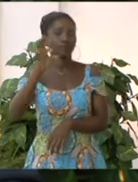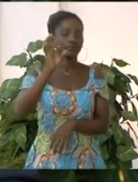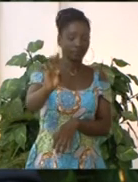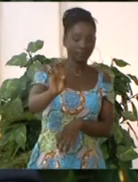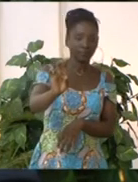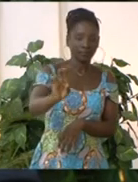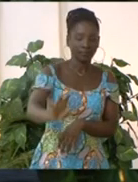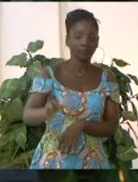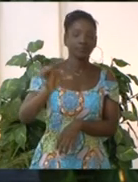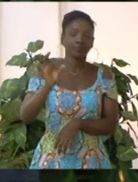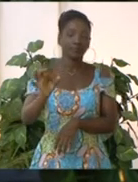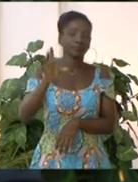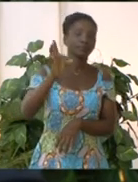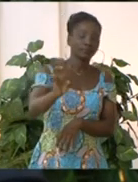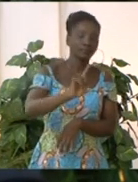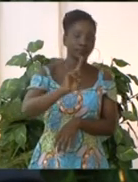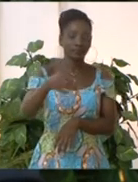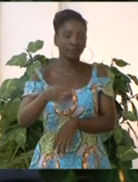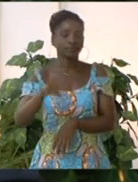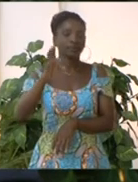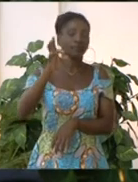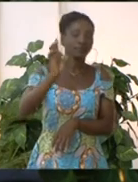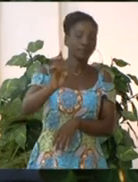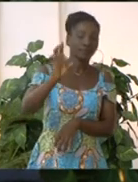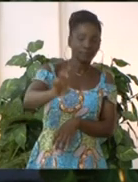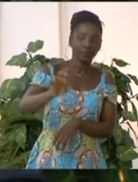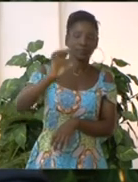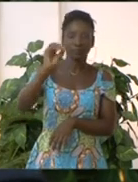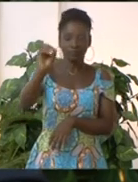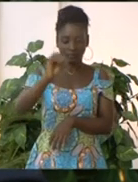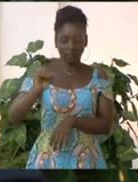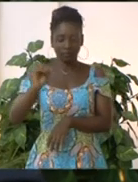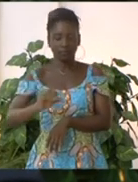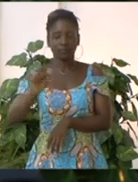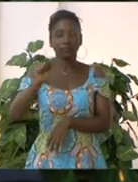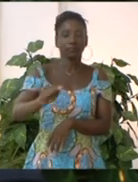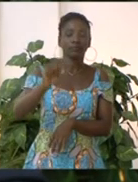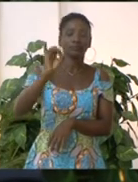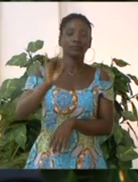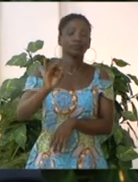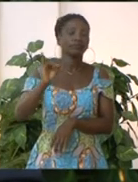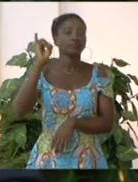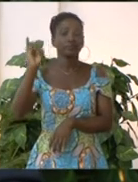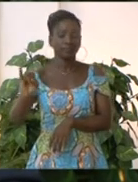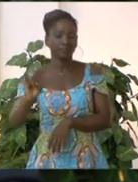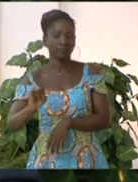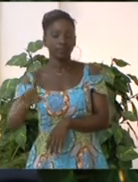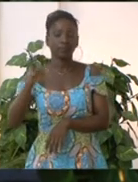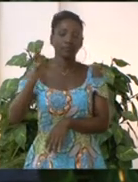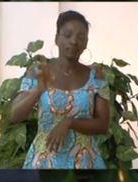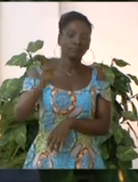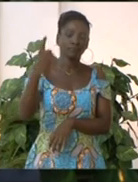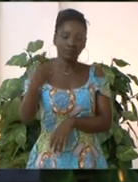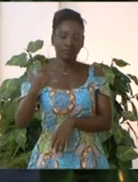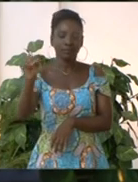97,70 % affi n'guessan pascal soit 111 soit 0 18%